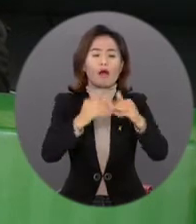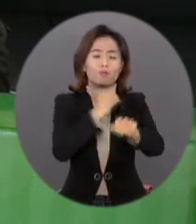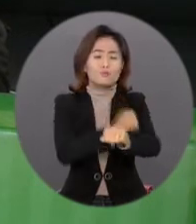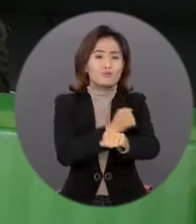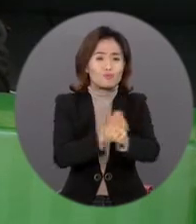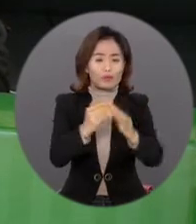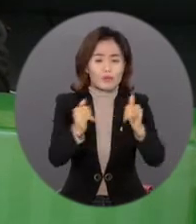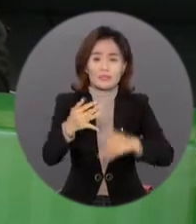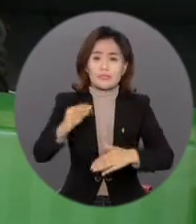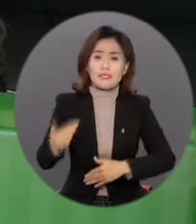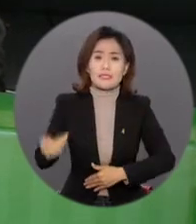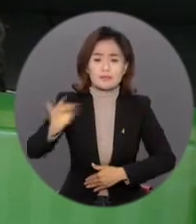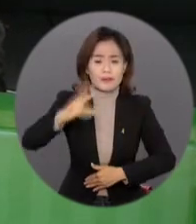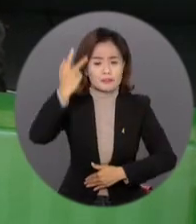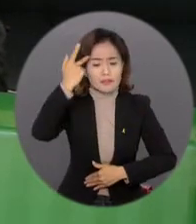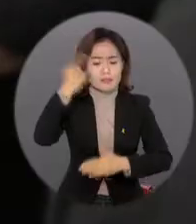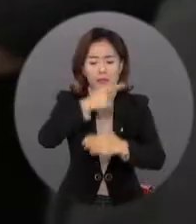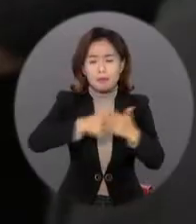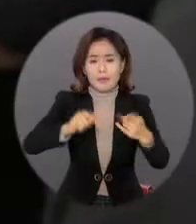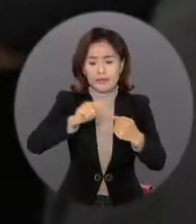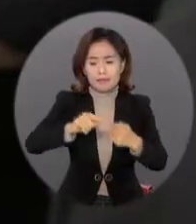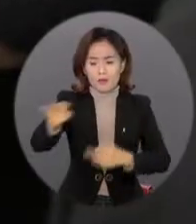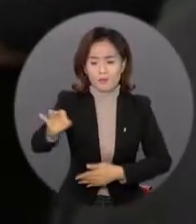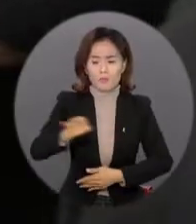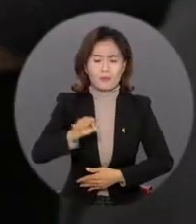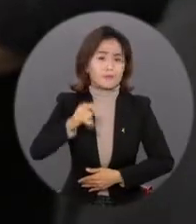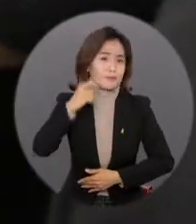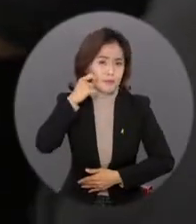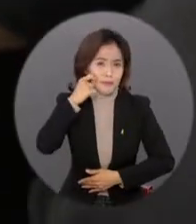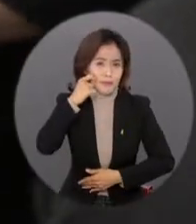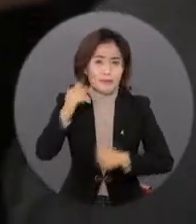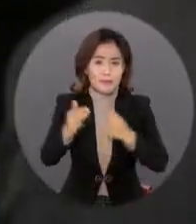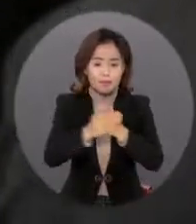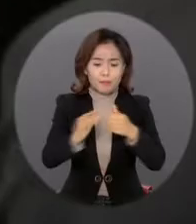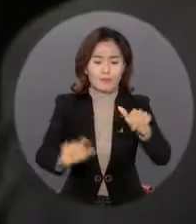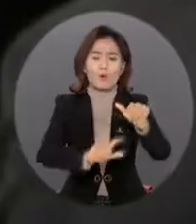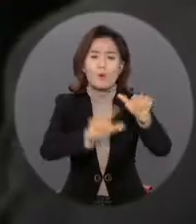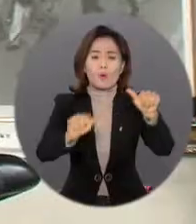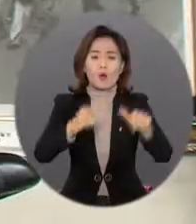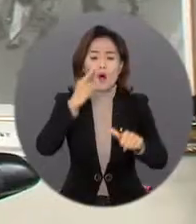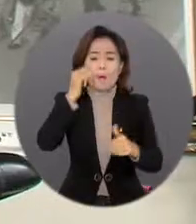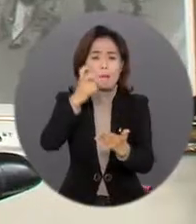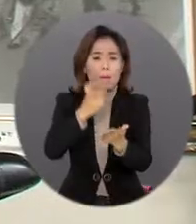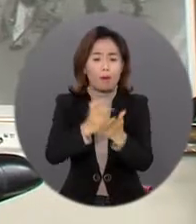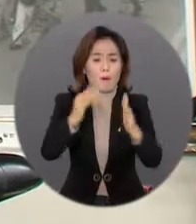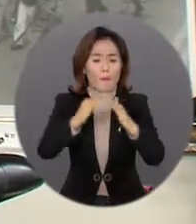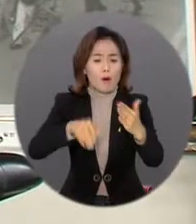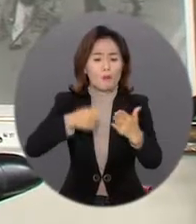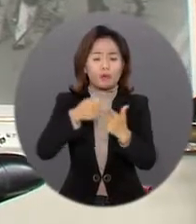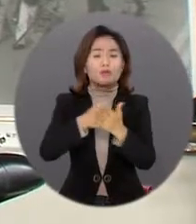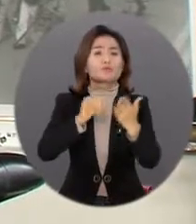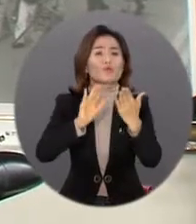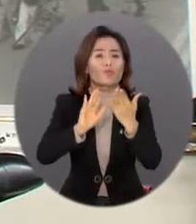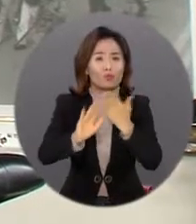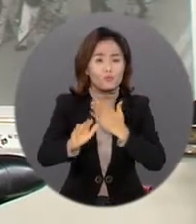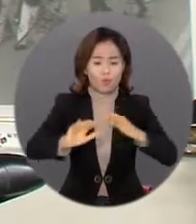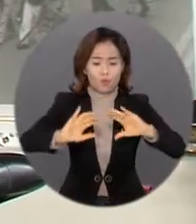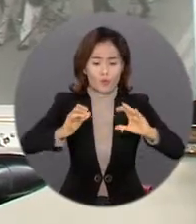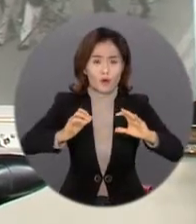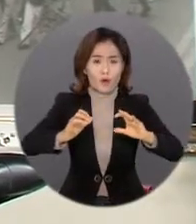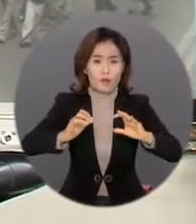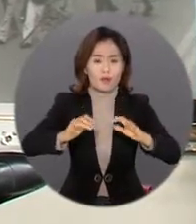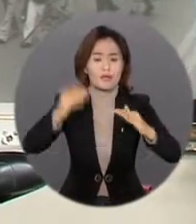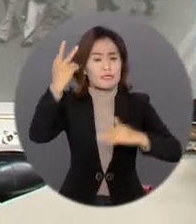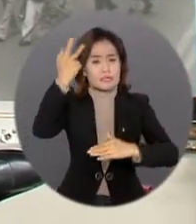인정받았어도 정신적 손해에 대해선 배상을 받지 못했는데 지난 5월 헌법재판소의 위헌 결정 이후 국가를